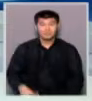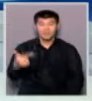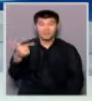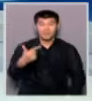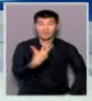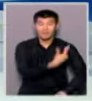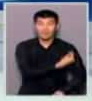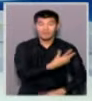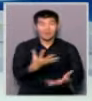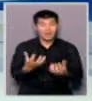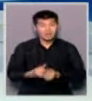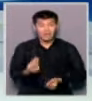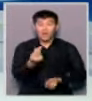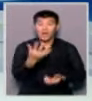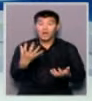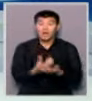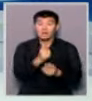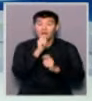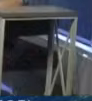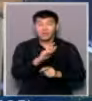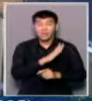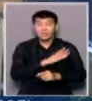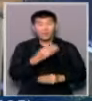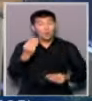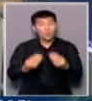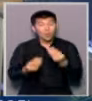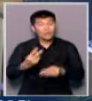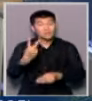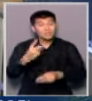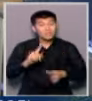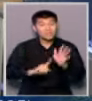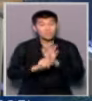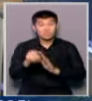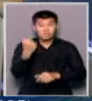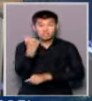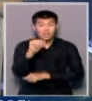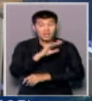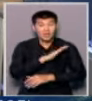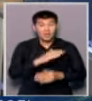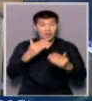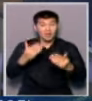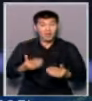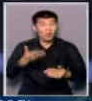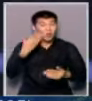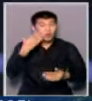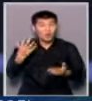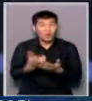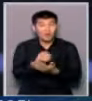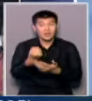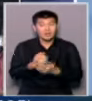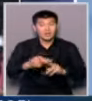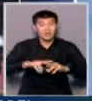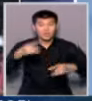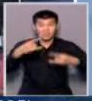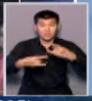Атырауда вакцина алда, ақшалай сыйлыққа ие бол. Ұтыс ойынның екінші кезеңіне жеңімпаздар анықталды. Оңай олжаға кенелгендер тікелей